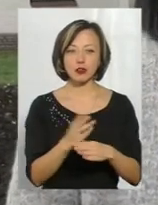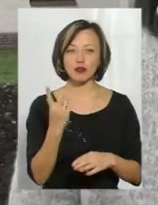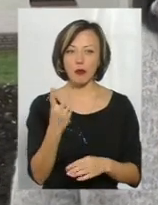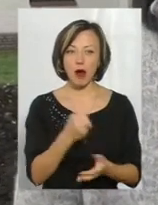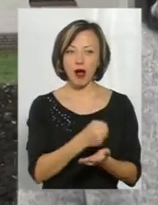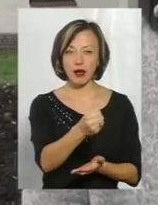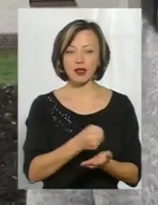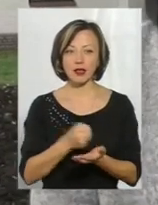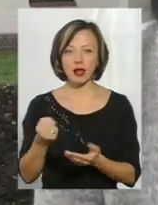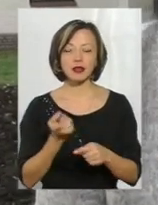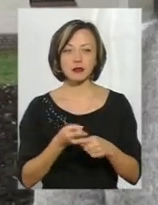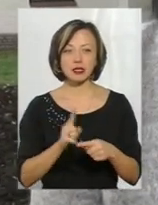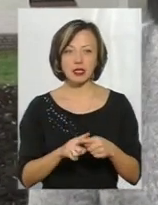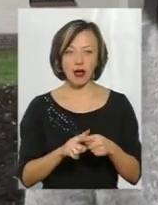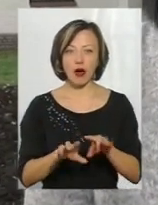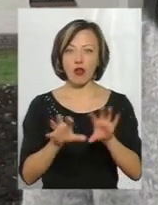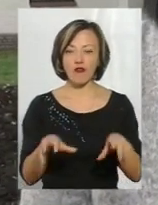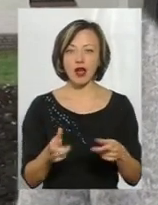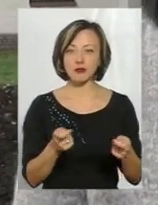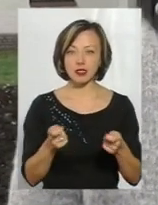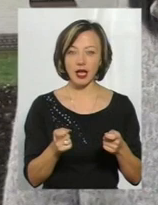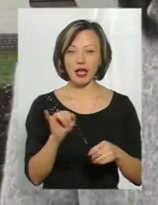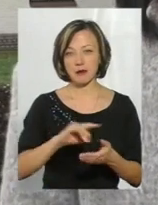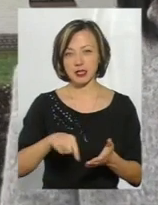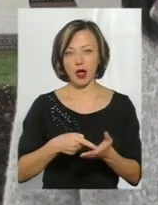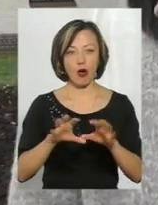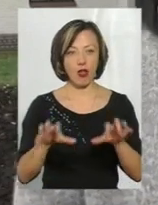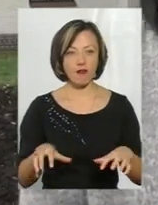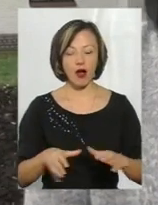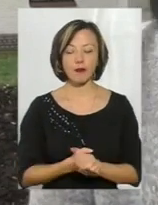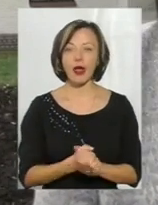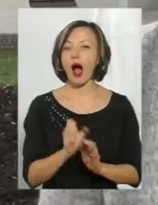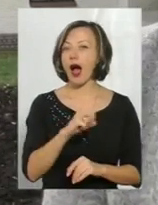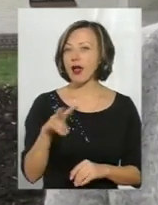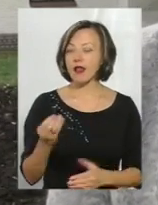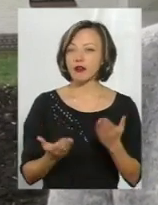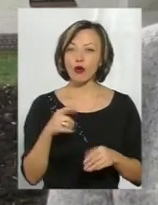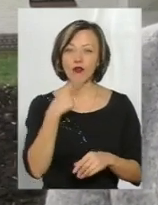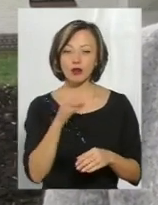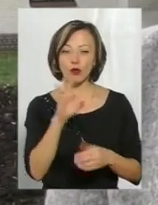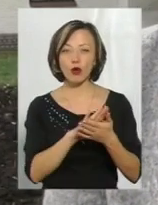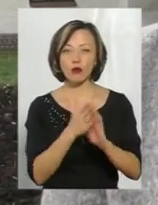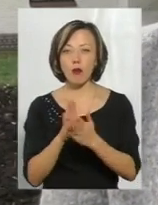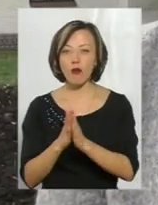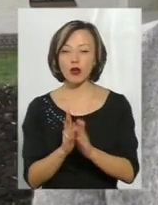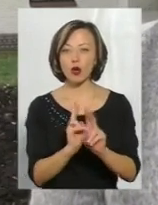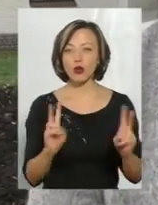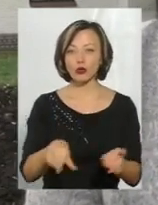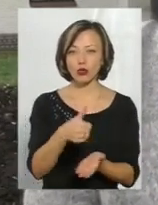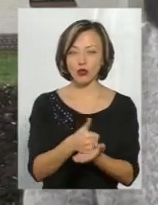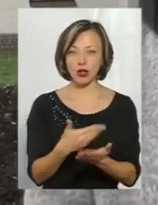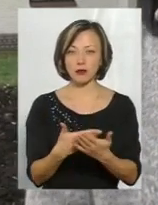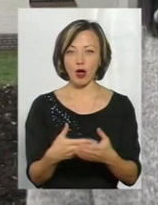між двома кандидатами. Це діючий голова адміністрації і діючий міський голова. Але якщо говорити про якісь домовленості або про те, що хтось